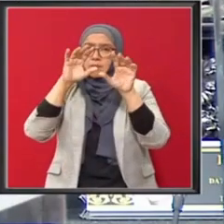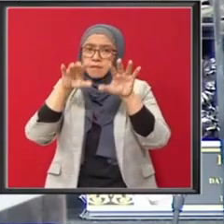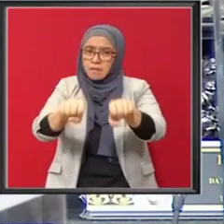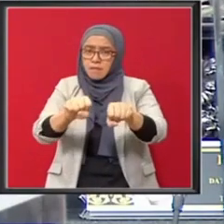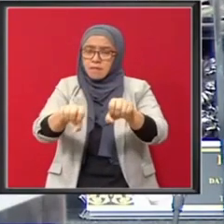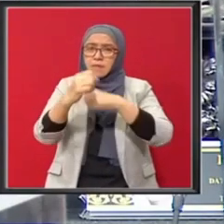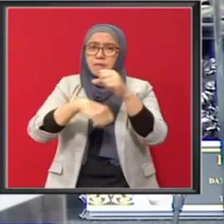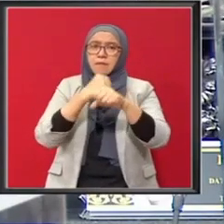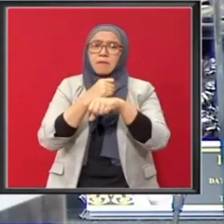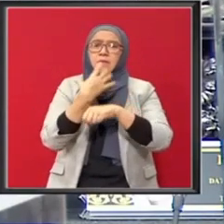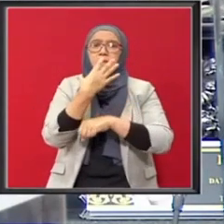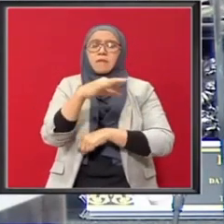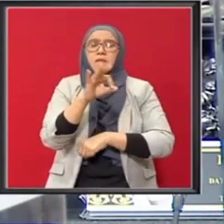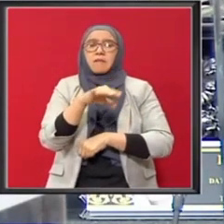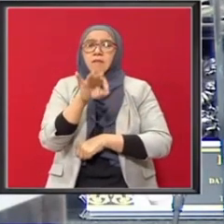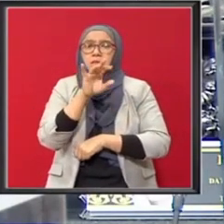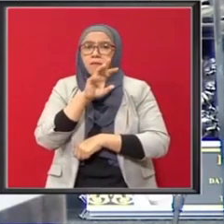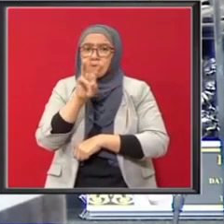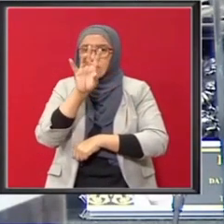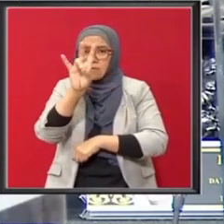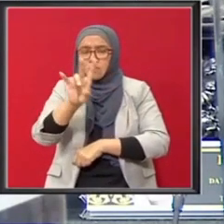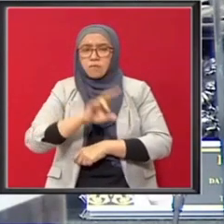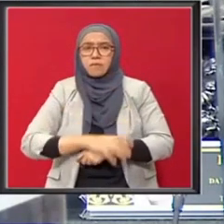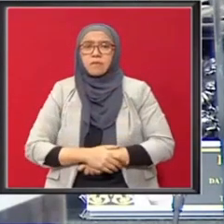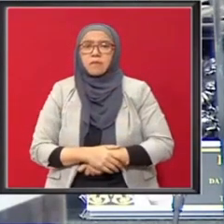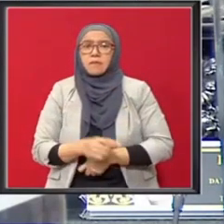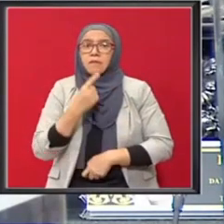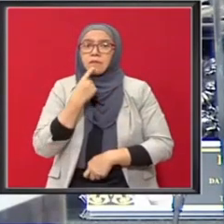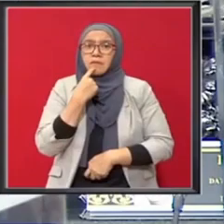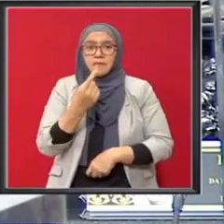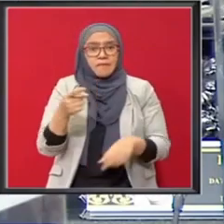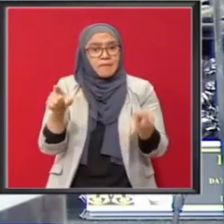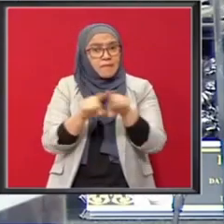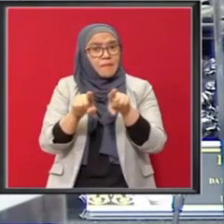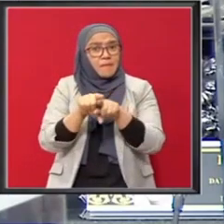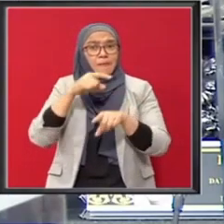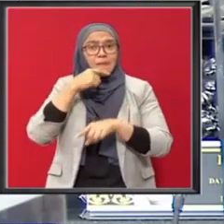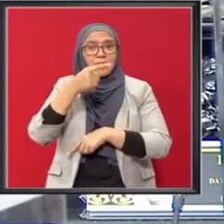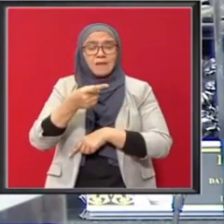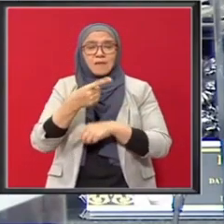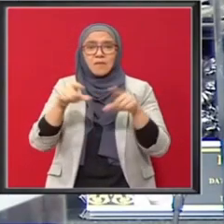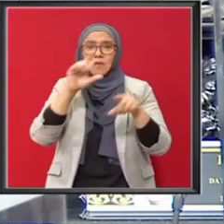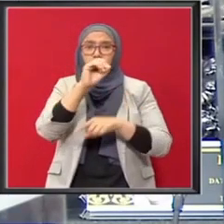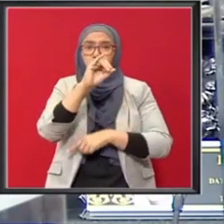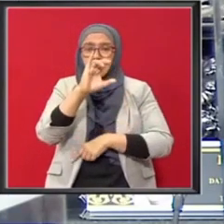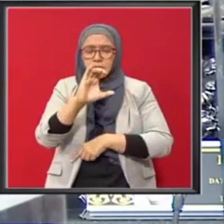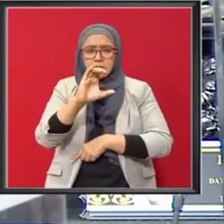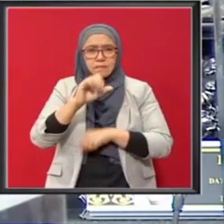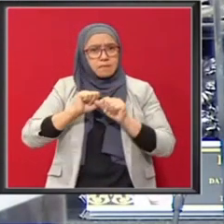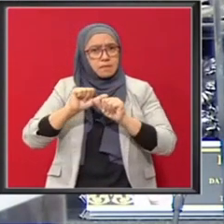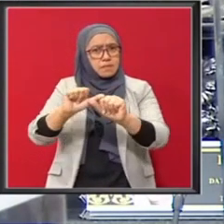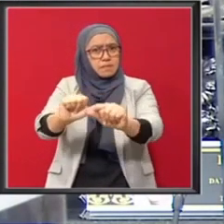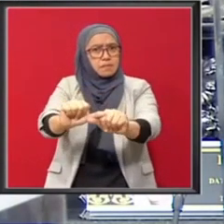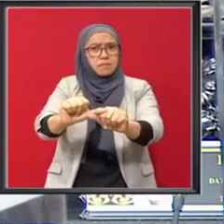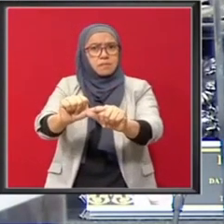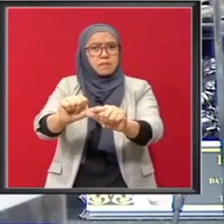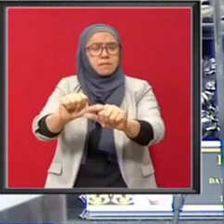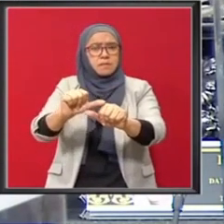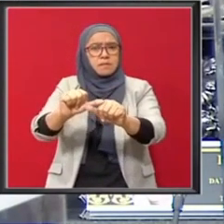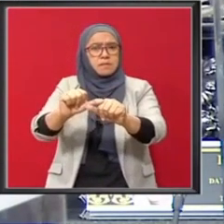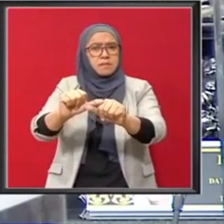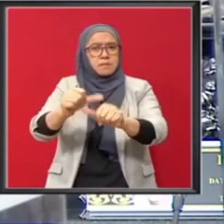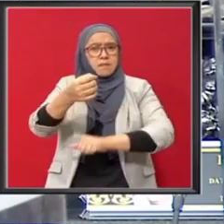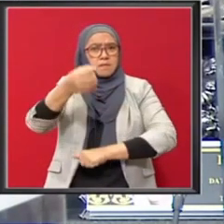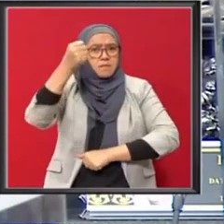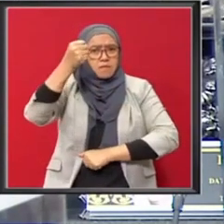menyelesaikan isu Palestine beliau turut menegaskan bahwa uiccpi nanti AC berpegang teguh kepada hai